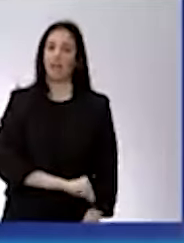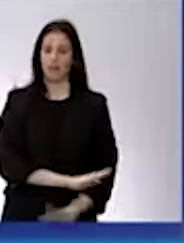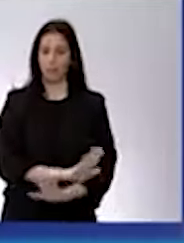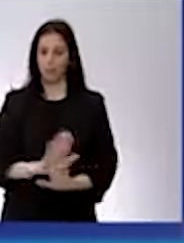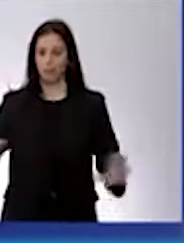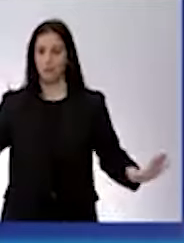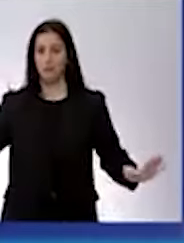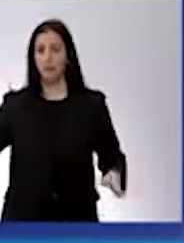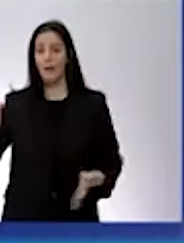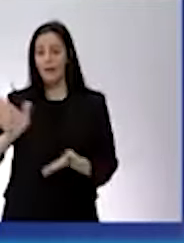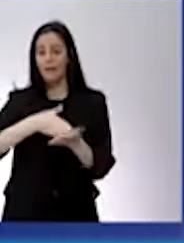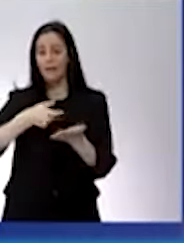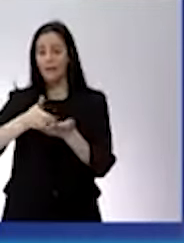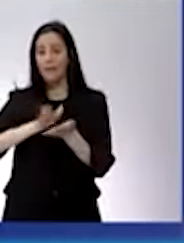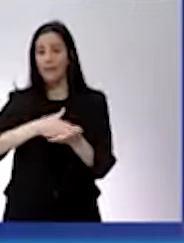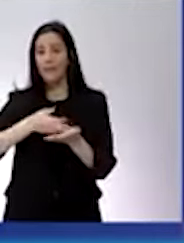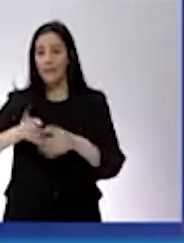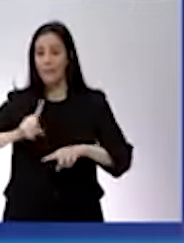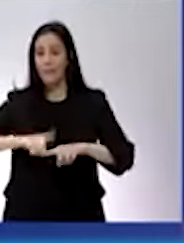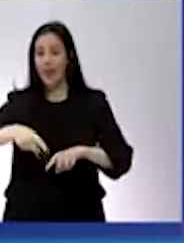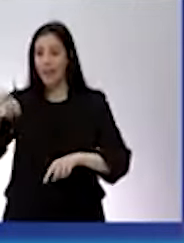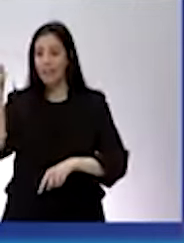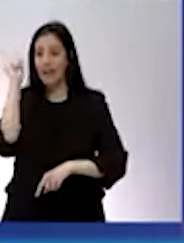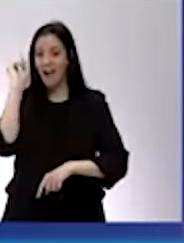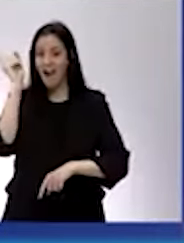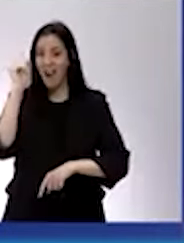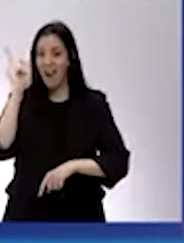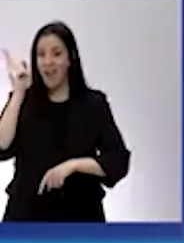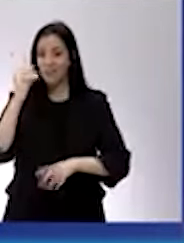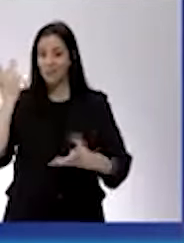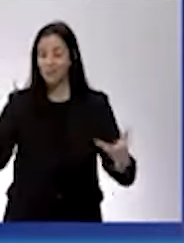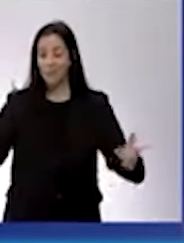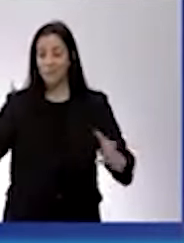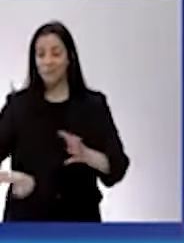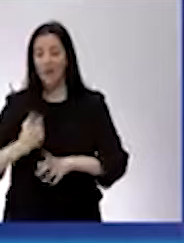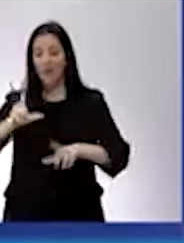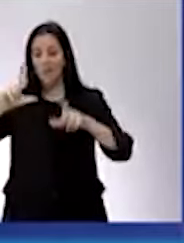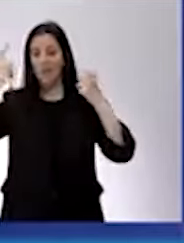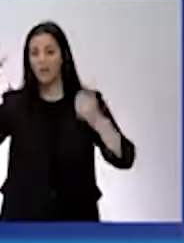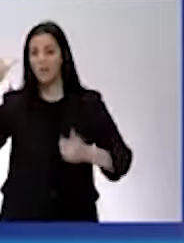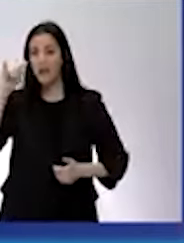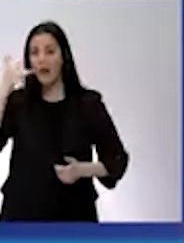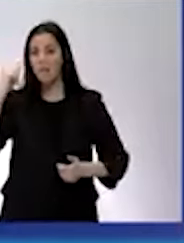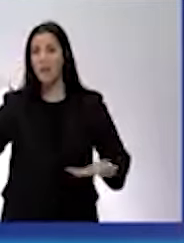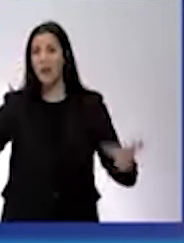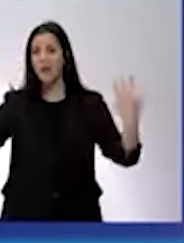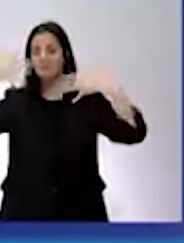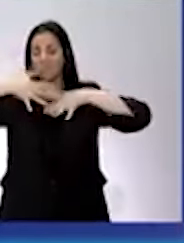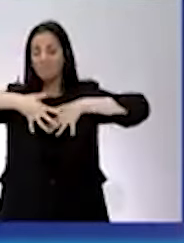το γαλάζιο της Ελλάδας με το μπλε της Νέας Δημοκρατίας, που βάζουμε